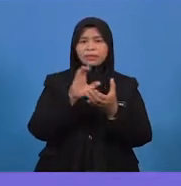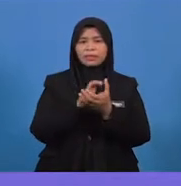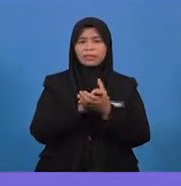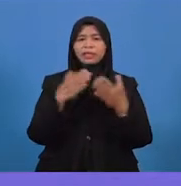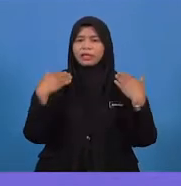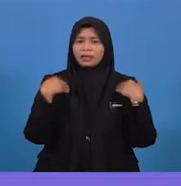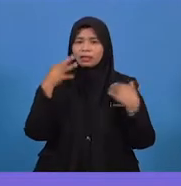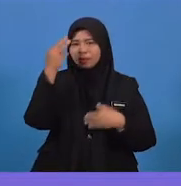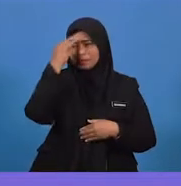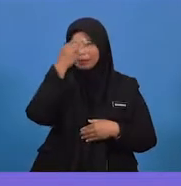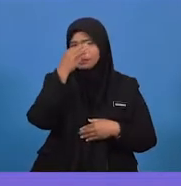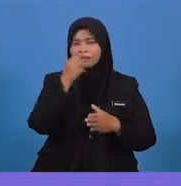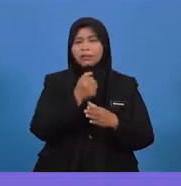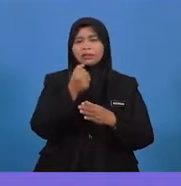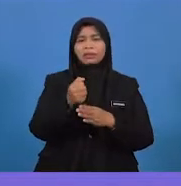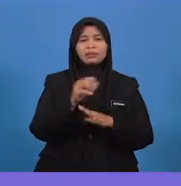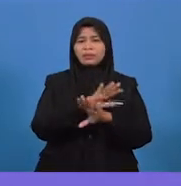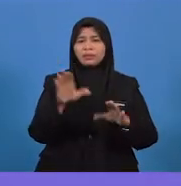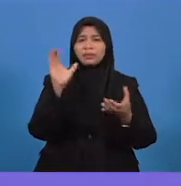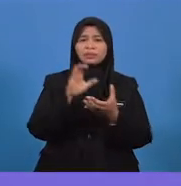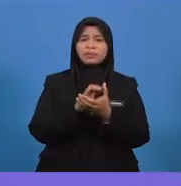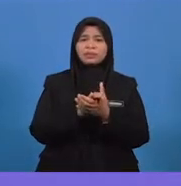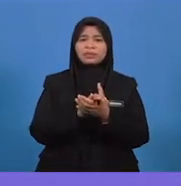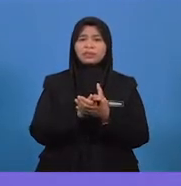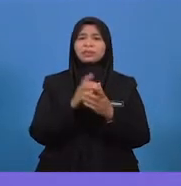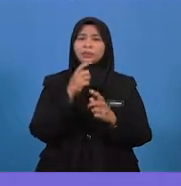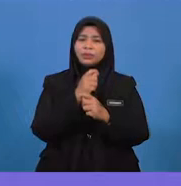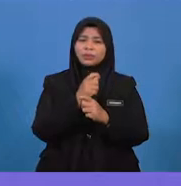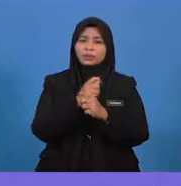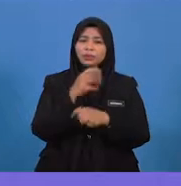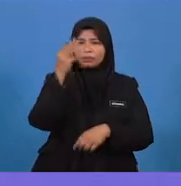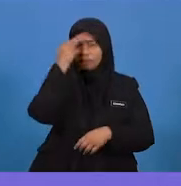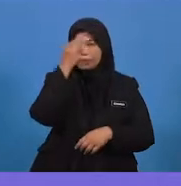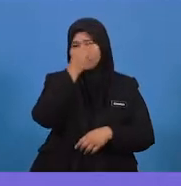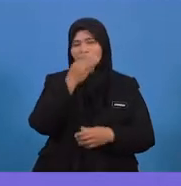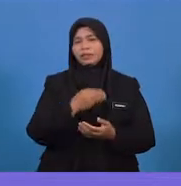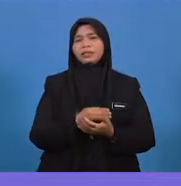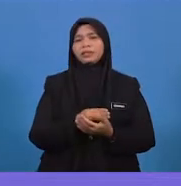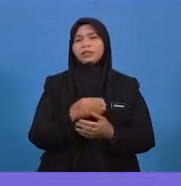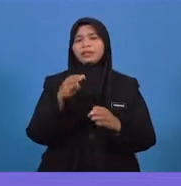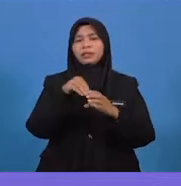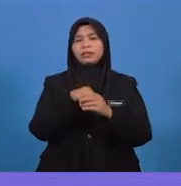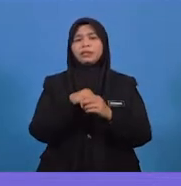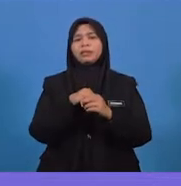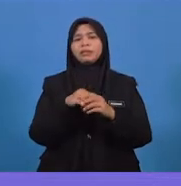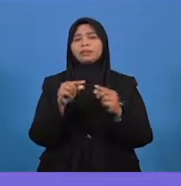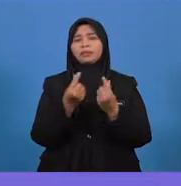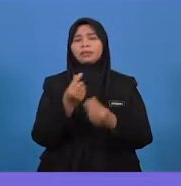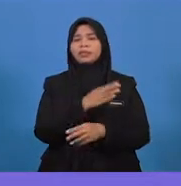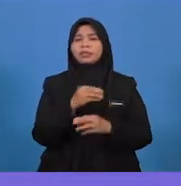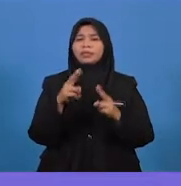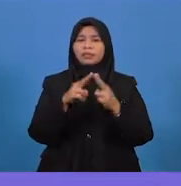kewujudan malaikat atau tidak mempercayai tugas malaikat yang dinyatakan dalam Al-Quran dan